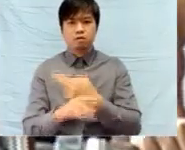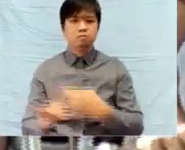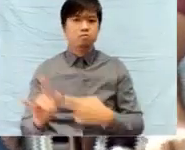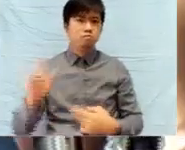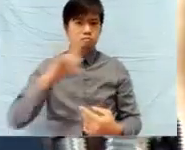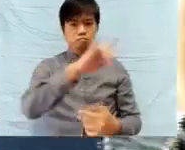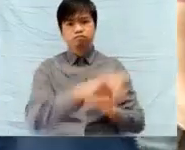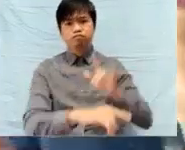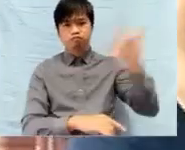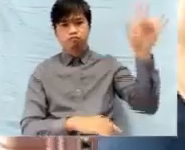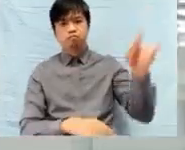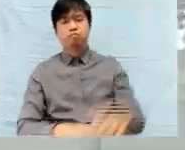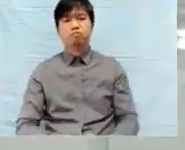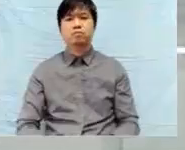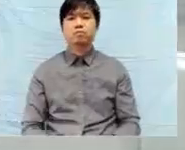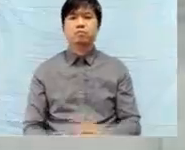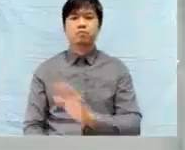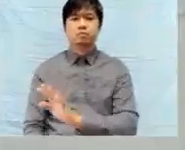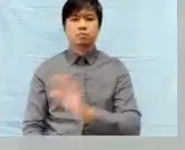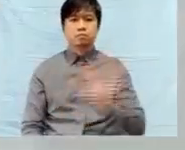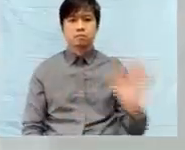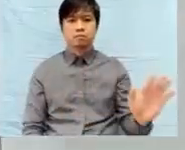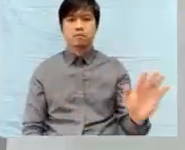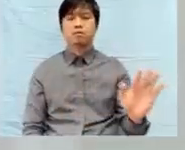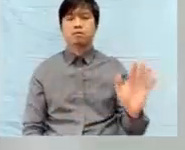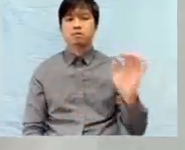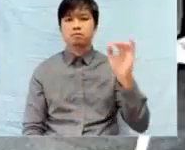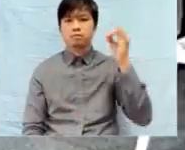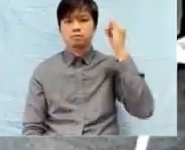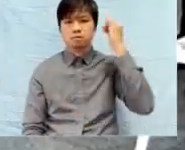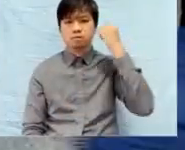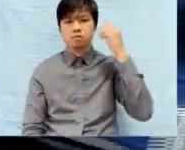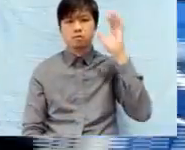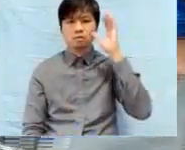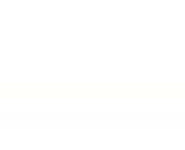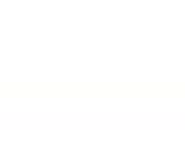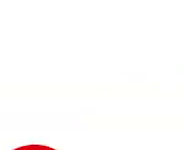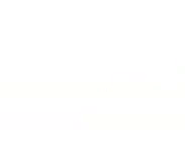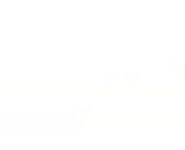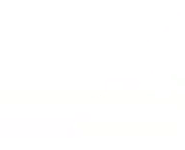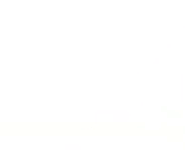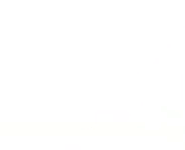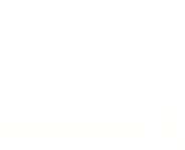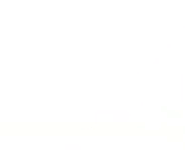Nagbabalita mula sa frontline, Josh Camo, News 5.